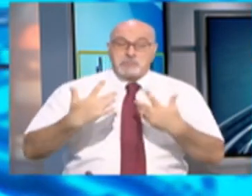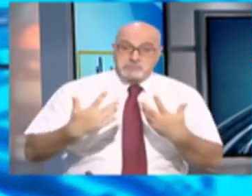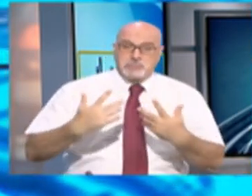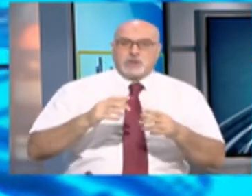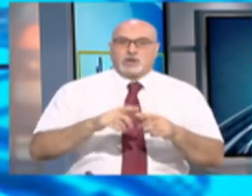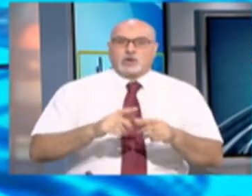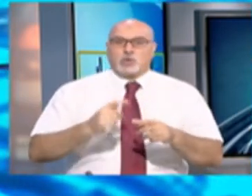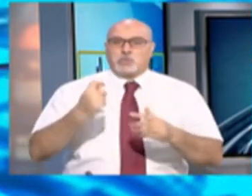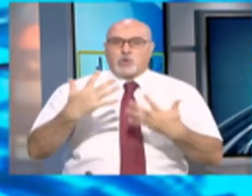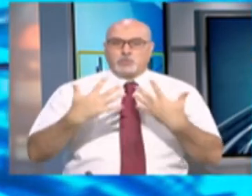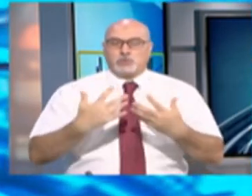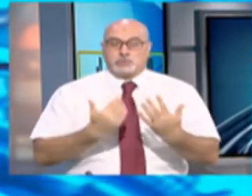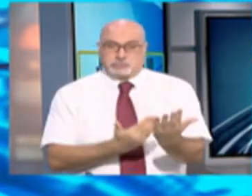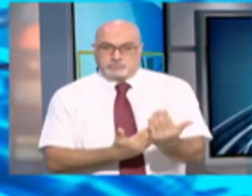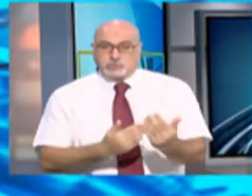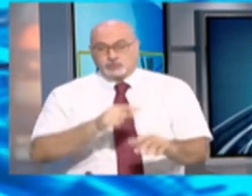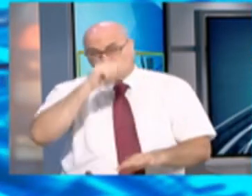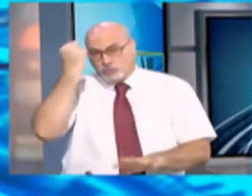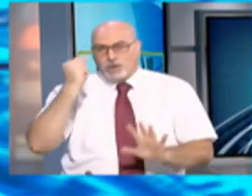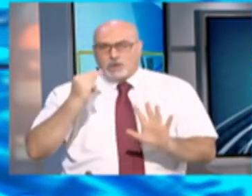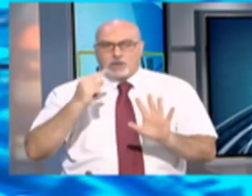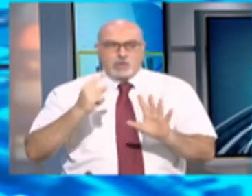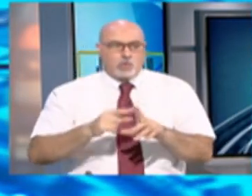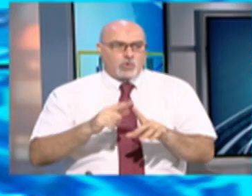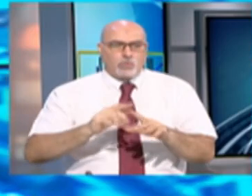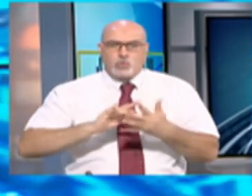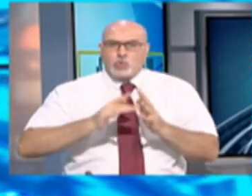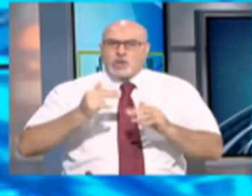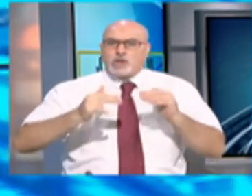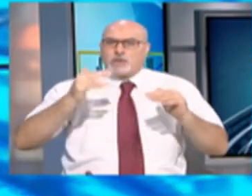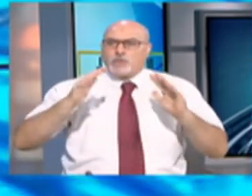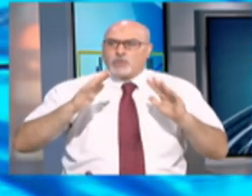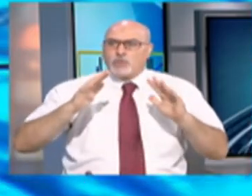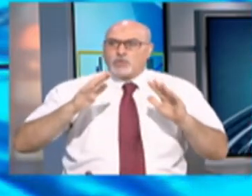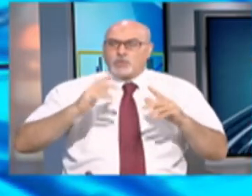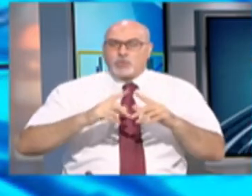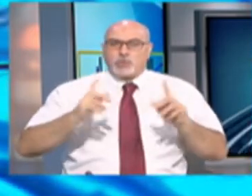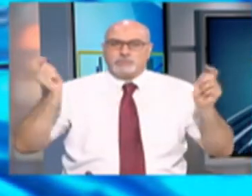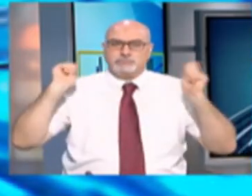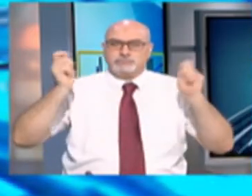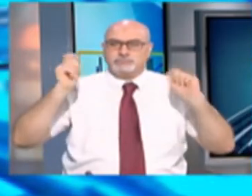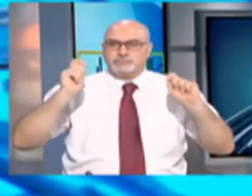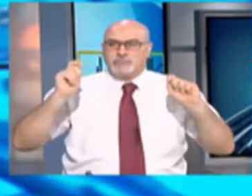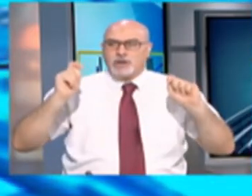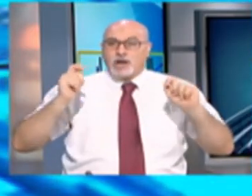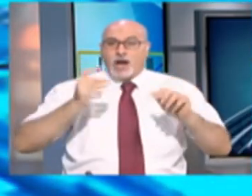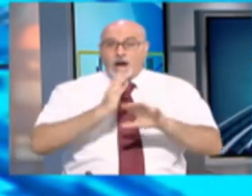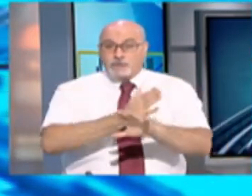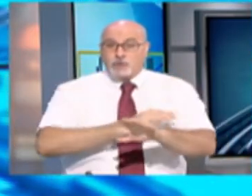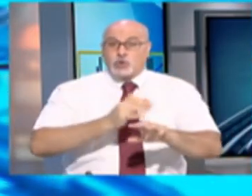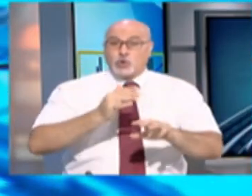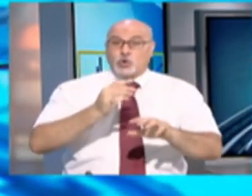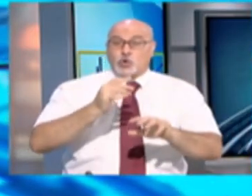المتوسطي، وسط تفاؤل بنجاحه على جميع الأصعدة، وفرحة الجماهير تسبق المنافسة